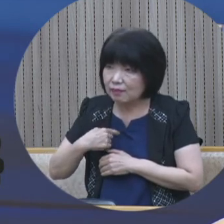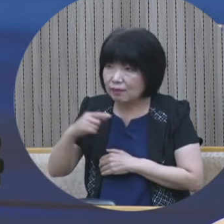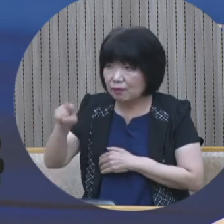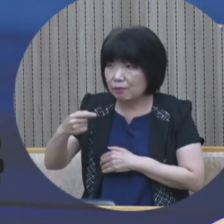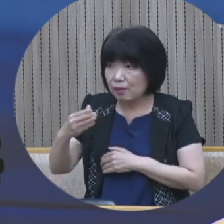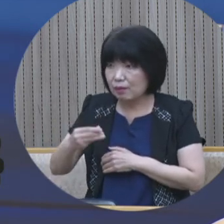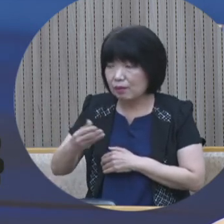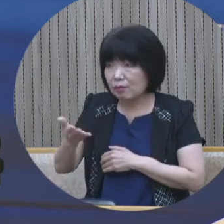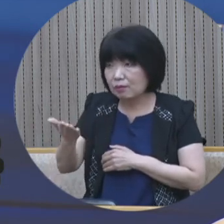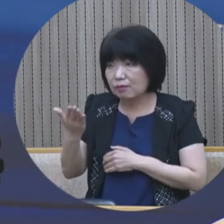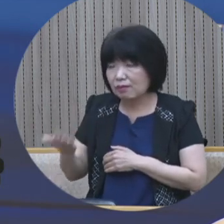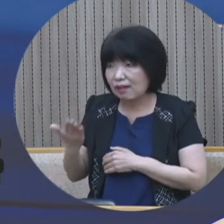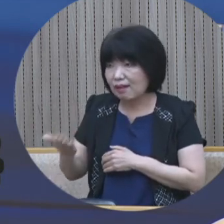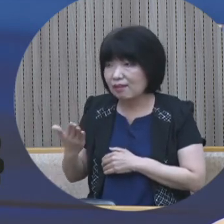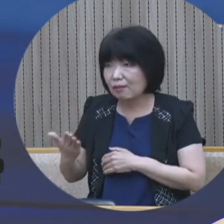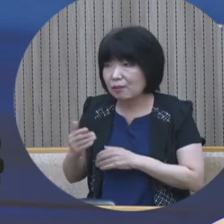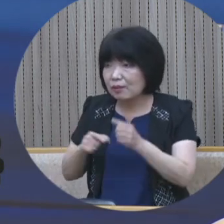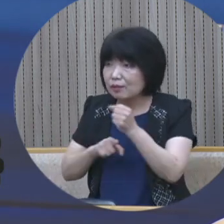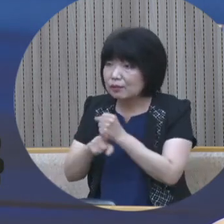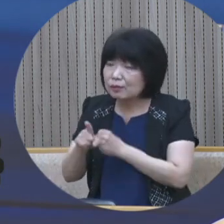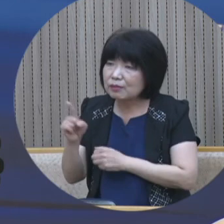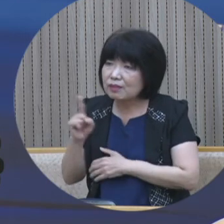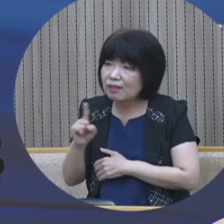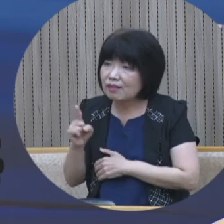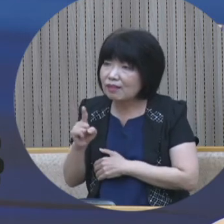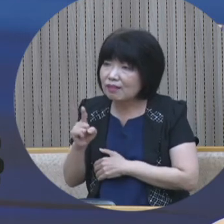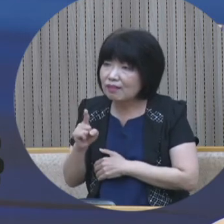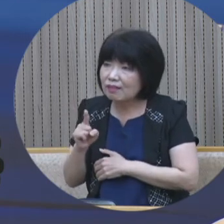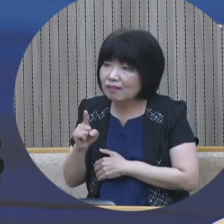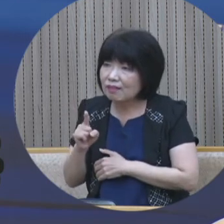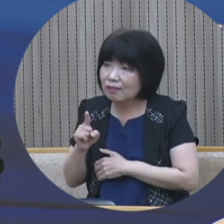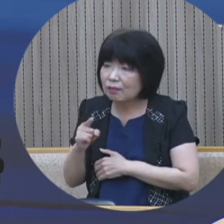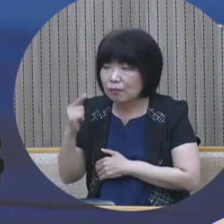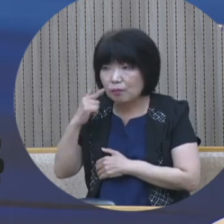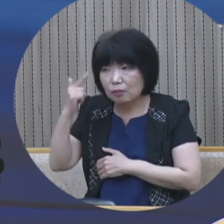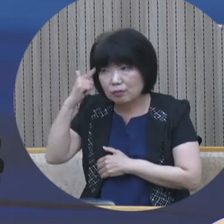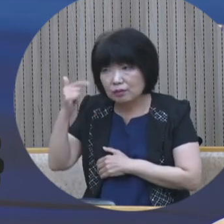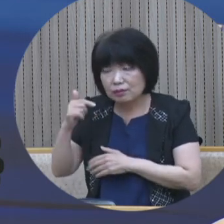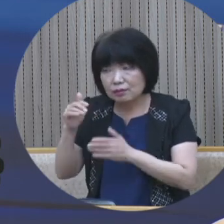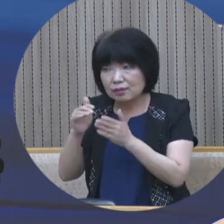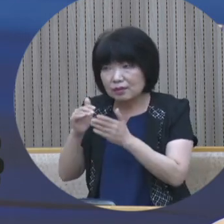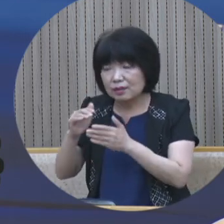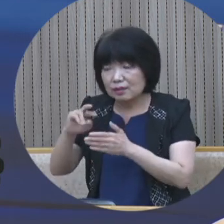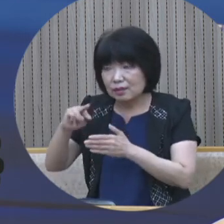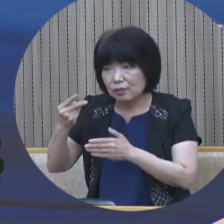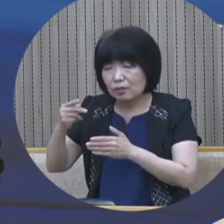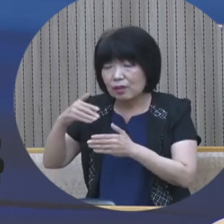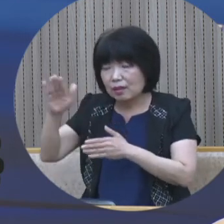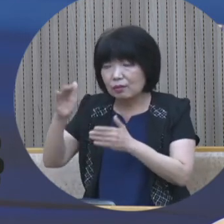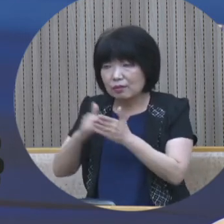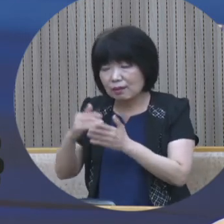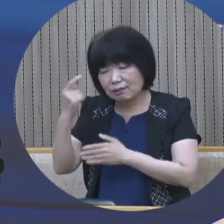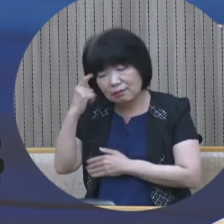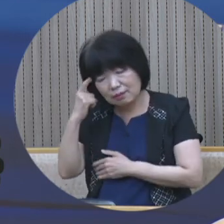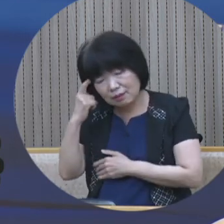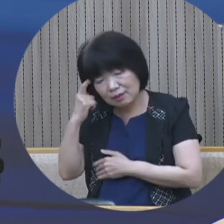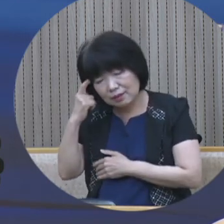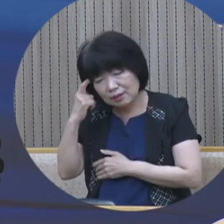100만 원만 달라고 하는 말의 의미가 뭔가를 목사님 가시고 나서 계속 생각을